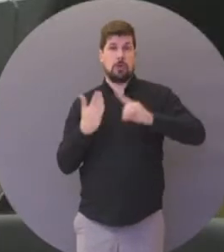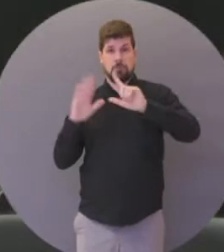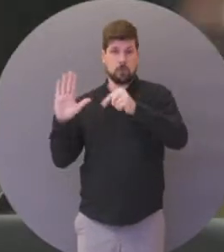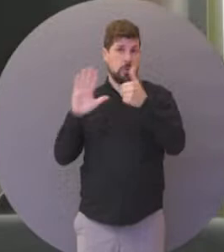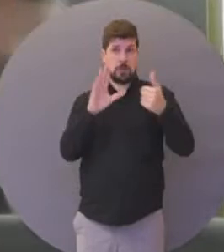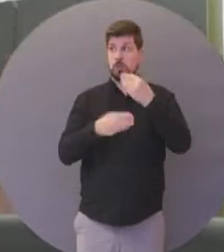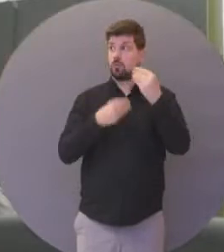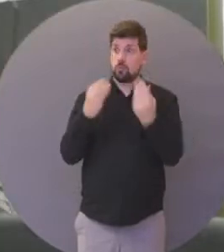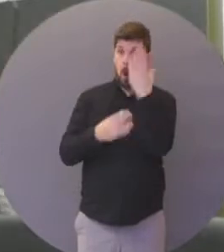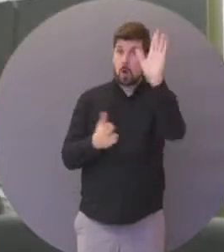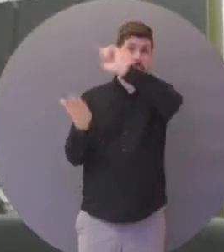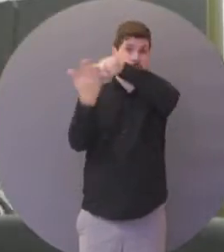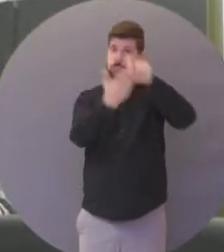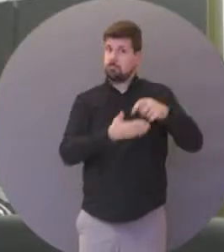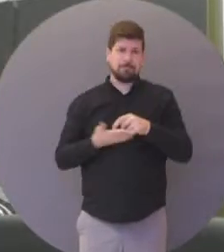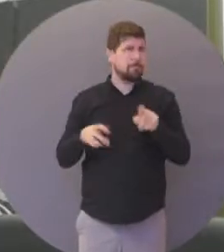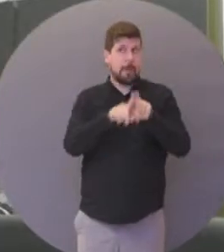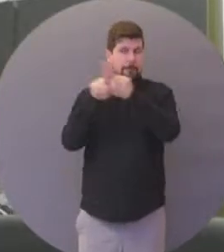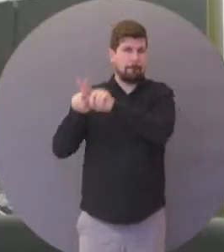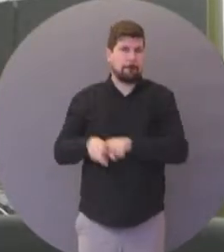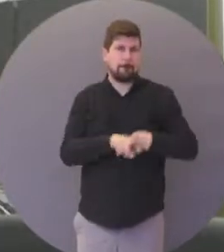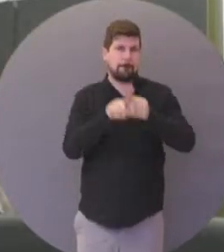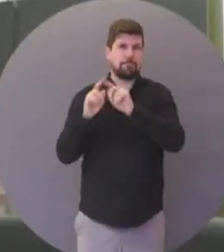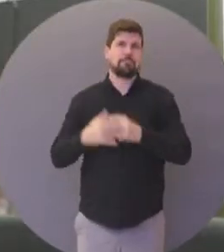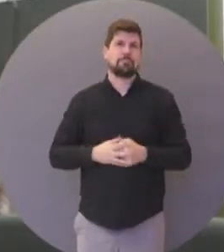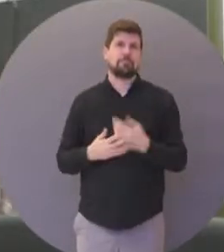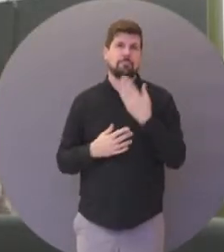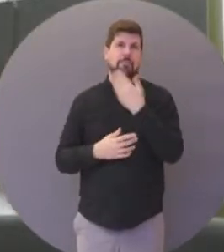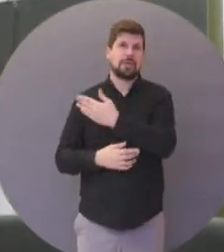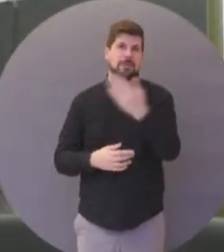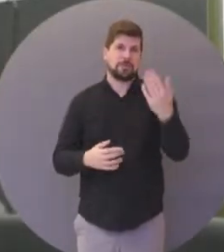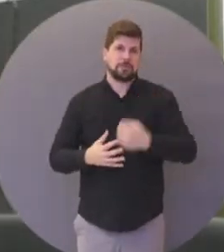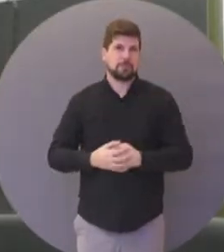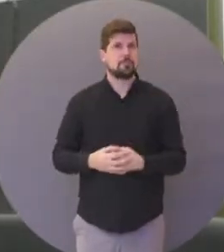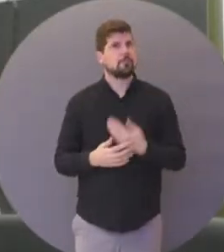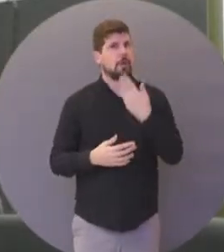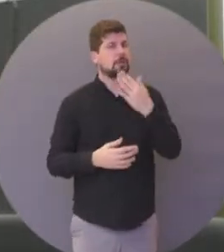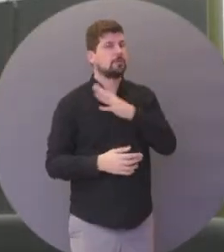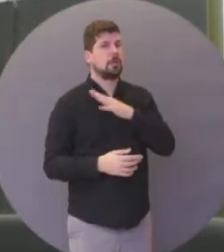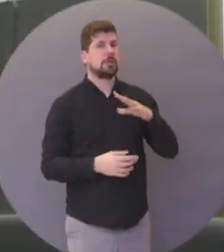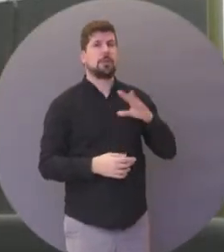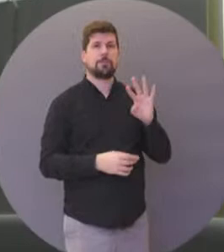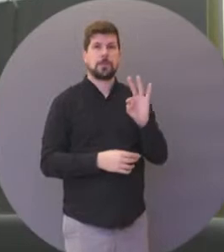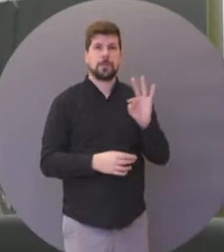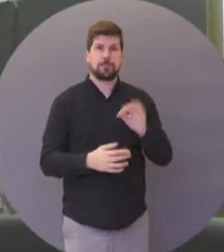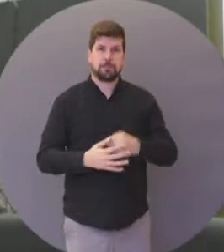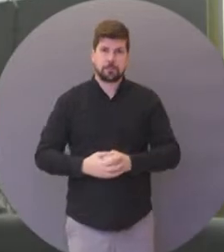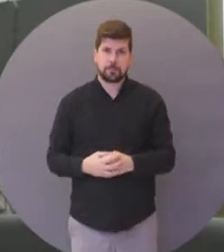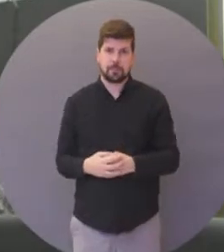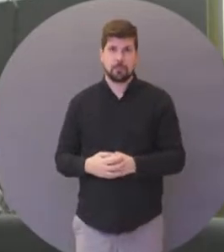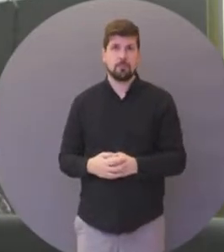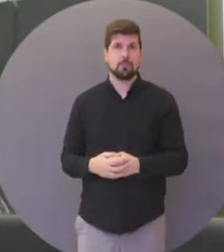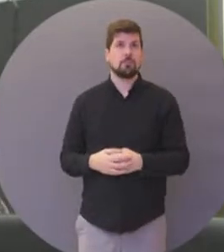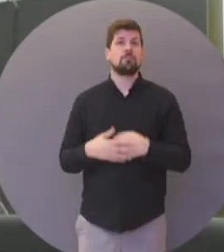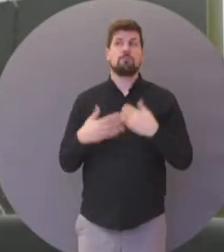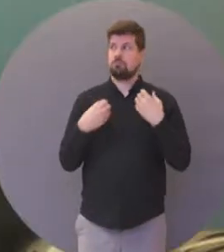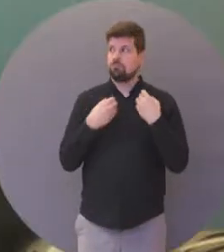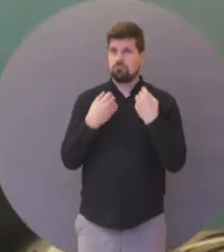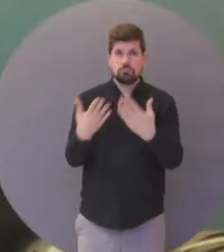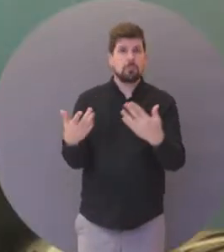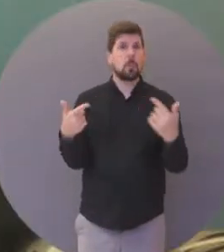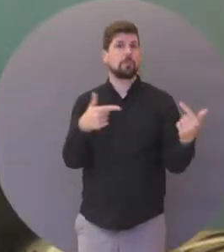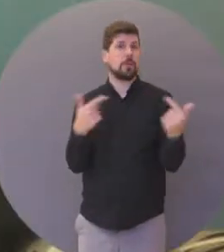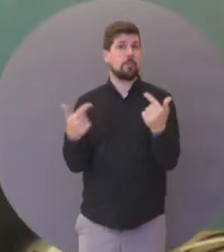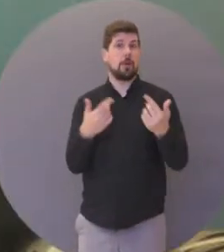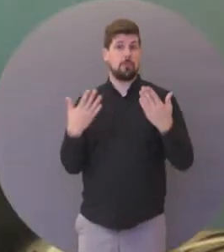vous remercie merci beaucoup madame Tessier alors le débat est ouvert mes chers collègues y a-t-il des